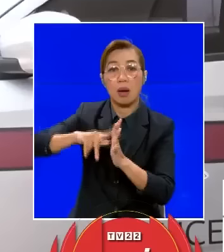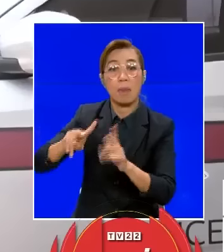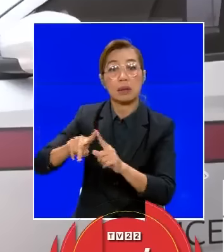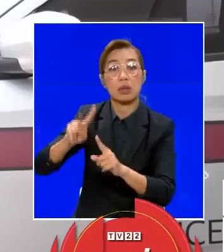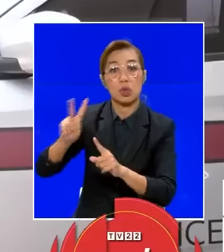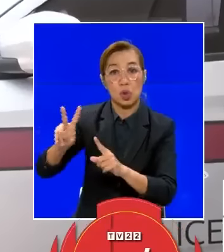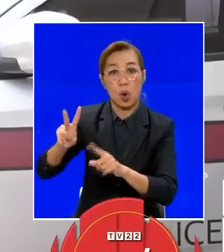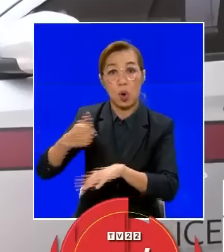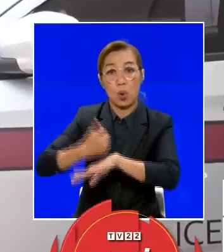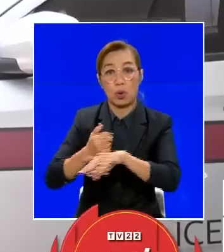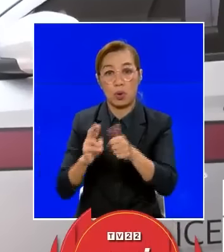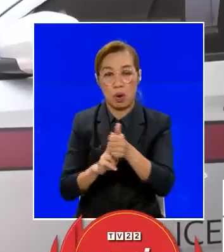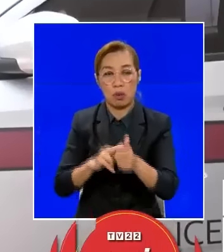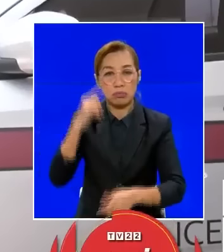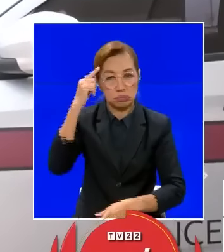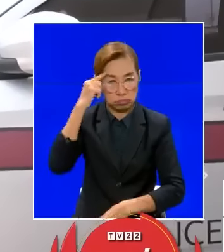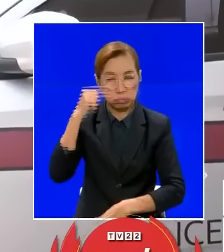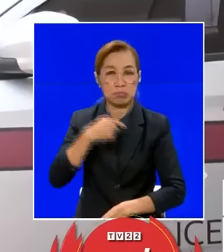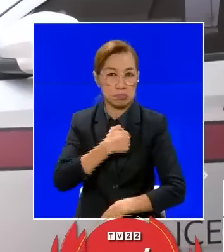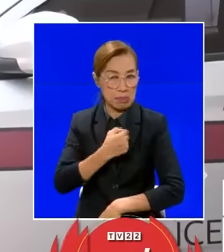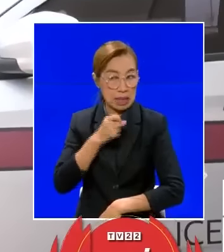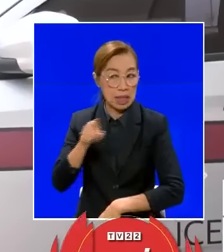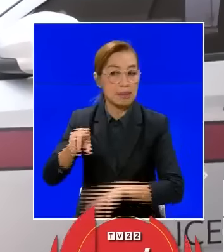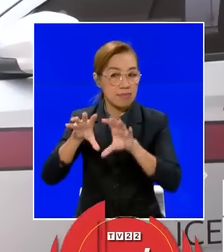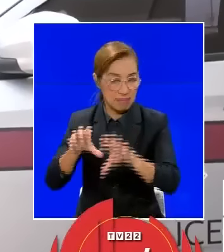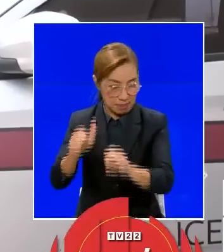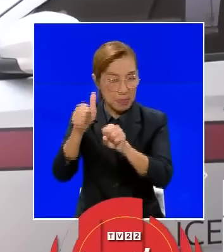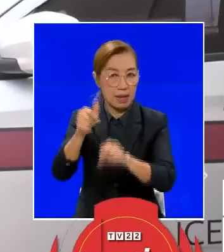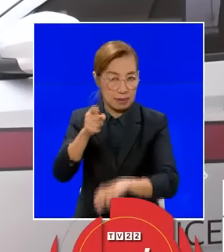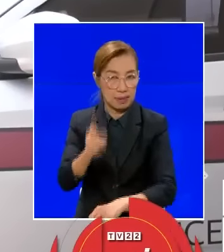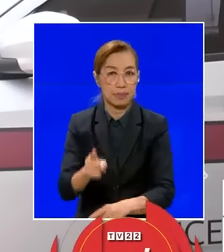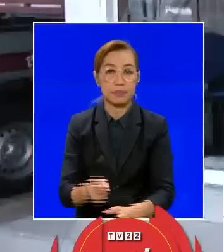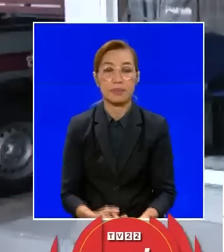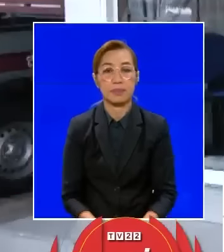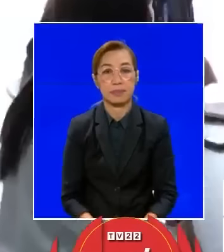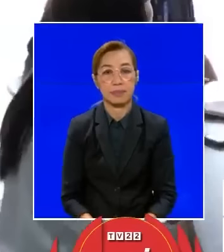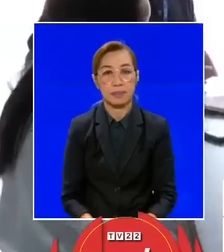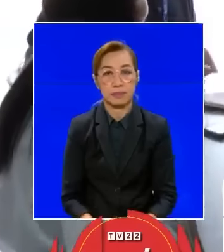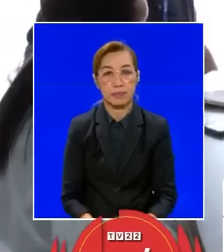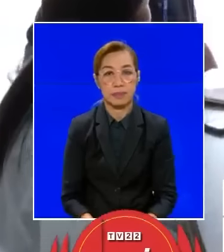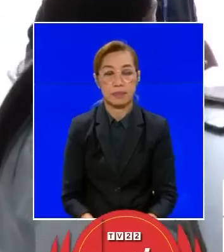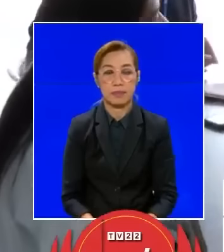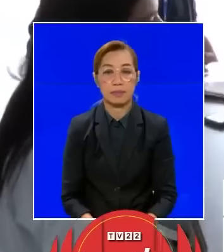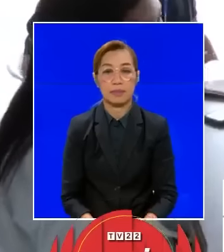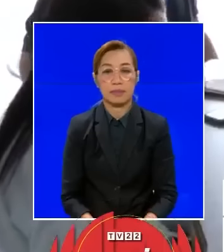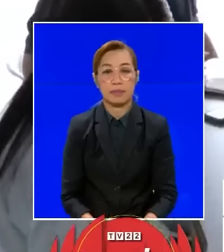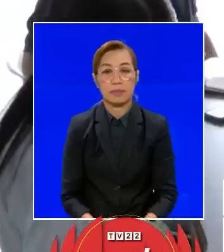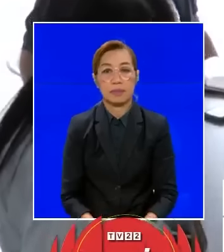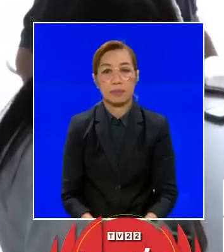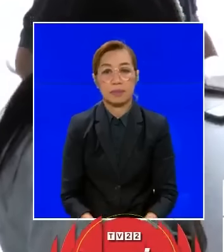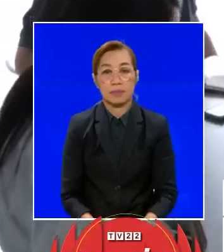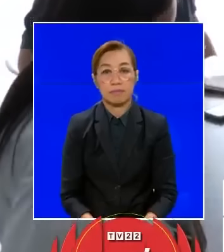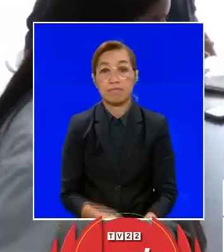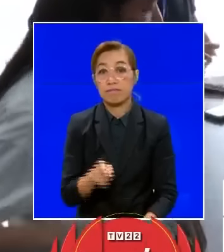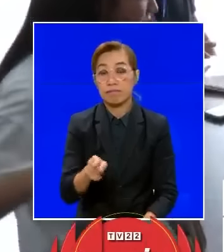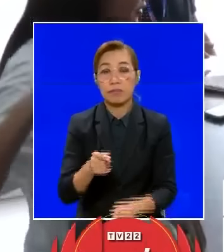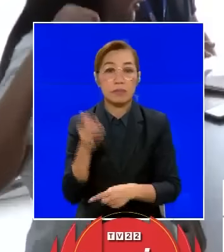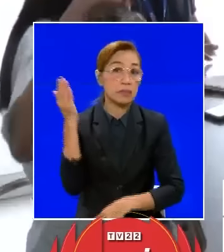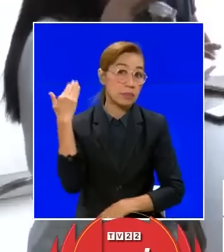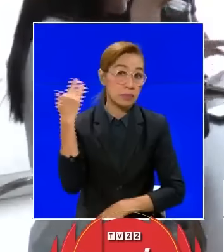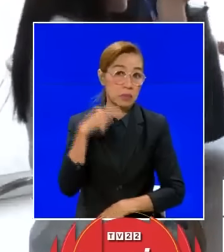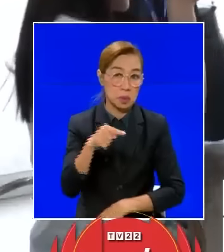าจะสามารถที่จะจับตัวคนร้ายได้อย่างแน่นอนครับ ความคืบหน้าในคดีฆาตก